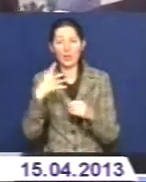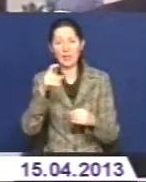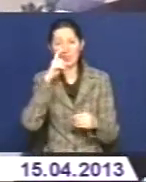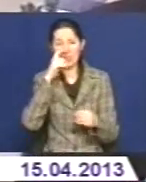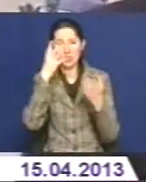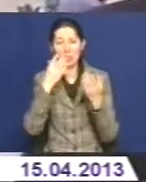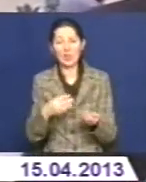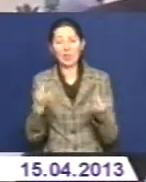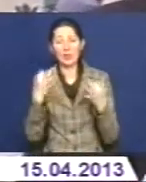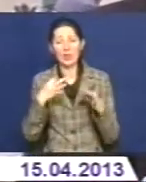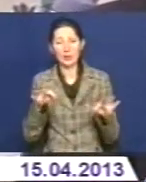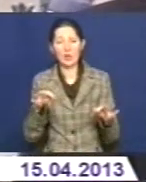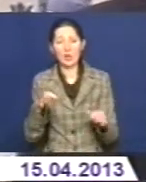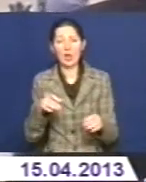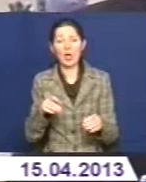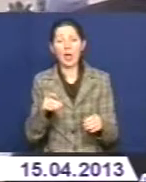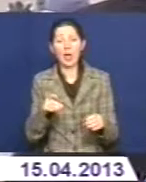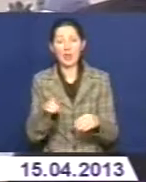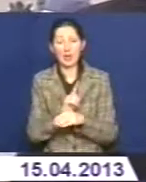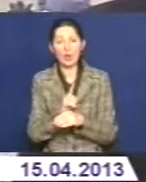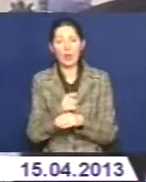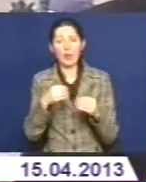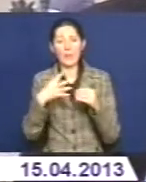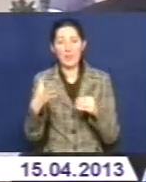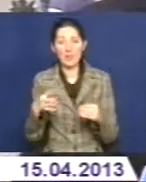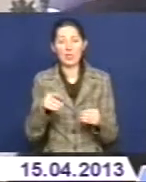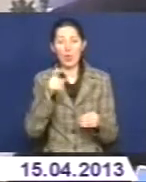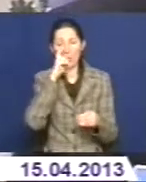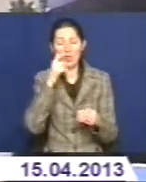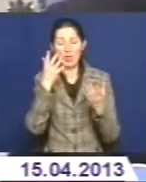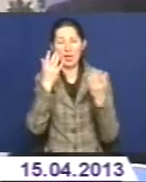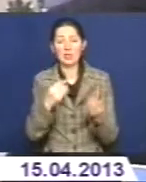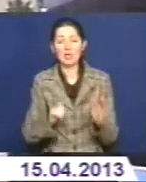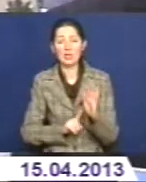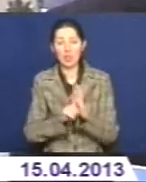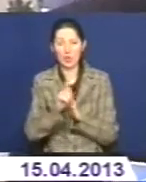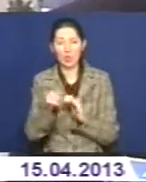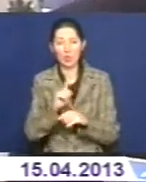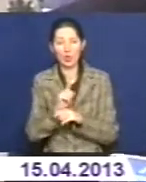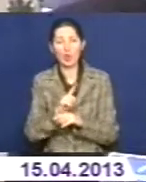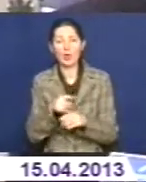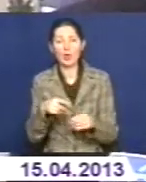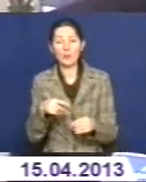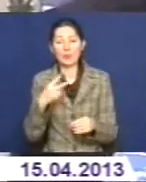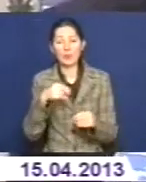і 15 квітня 1940 44-го року – це друге народження міста. Ви знаєте,